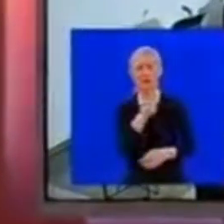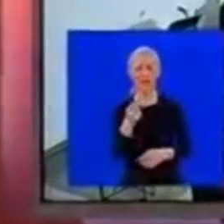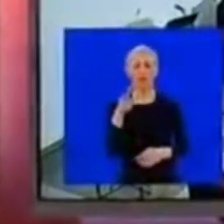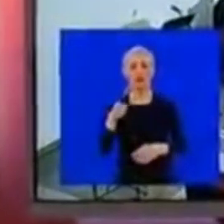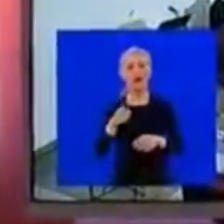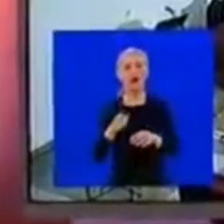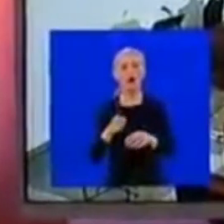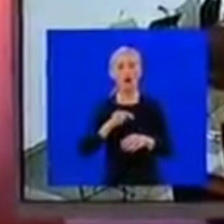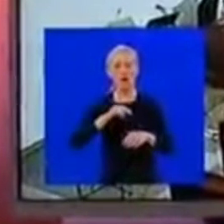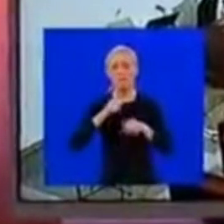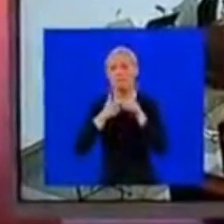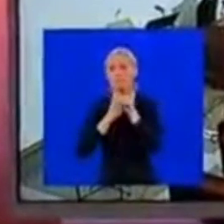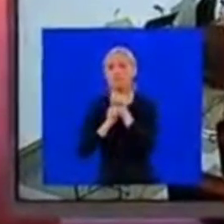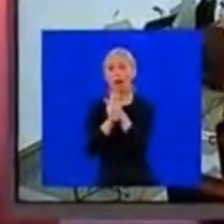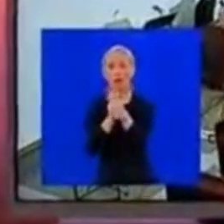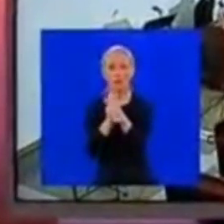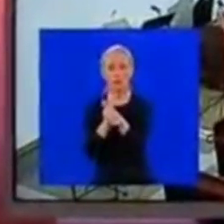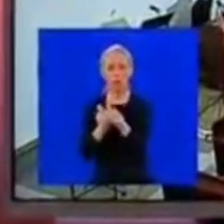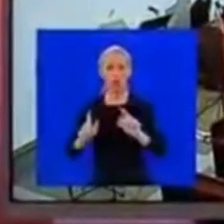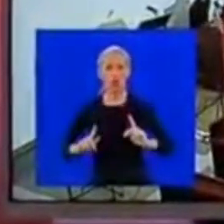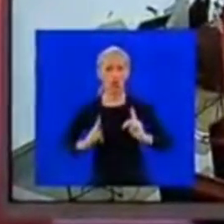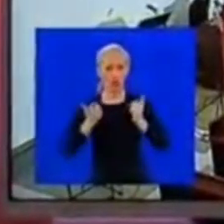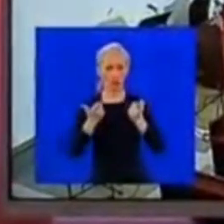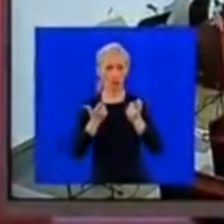dalje živimo.